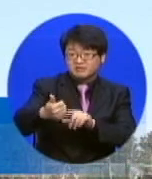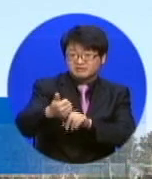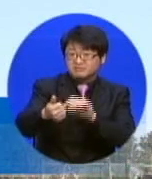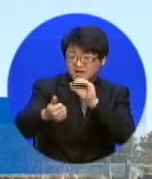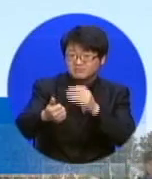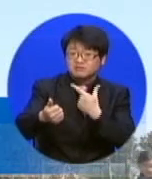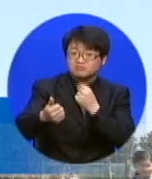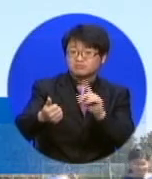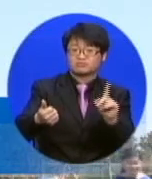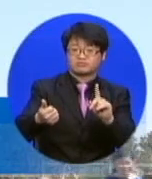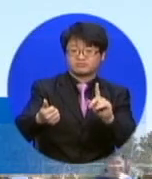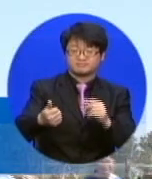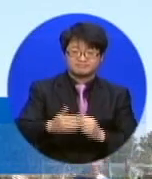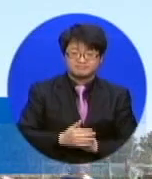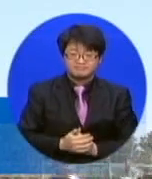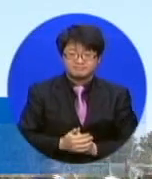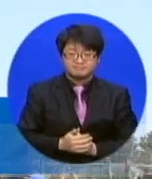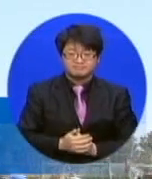있어?